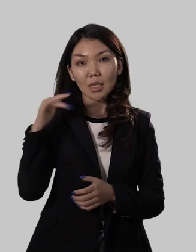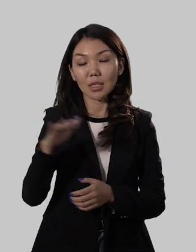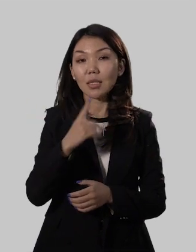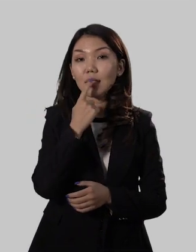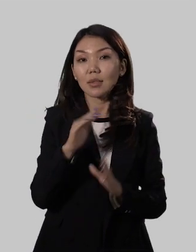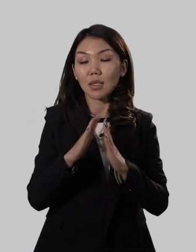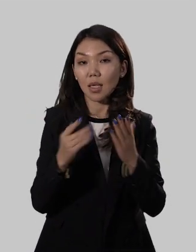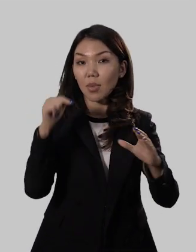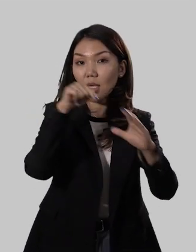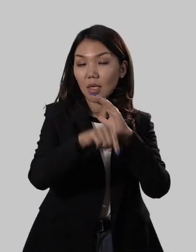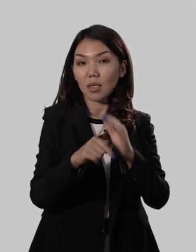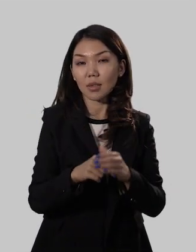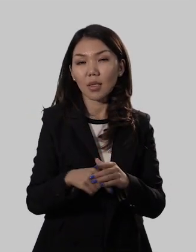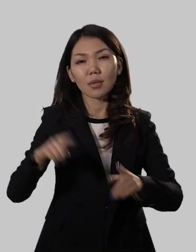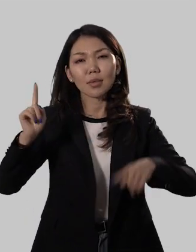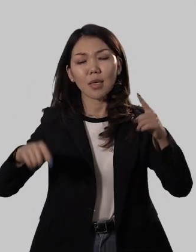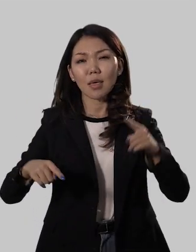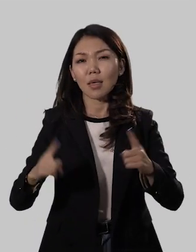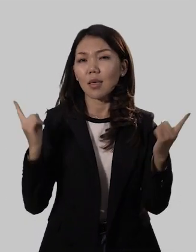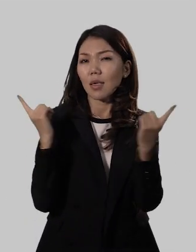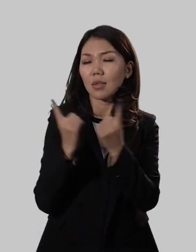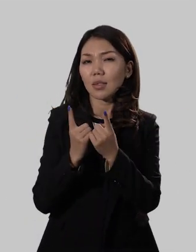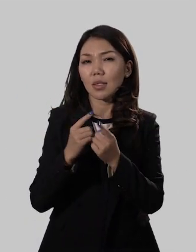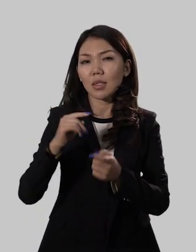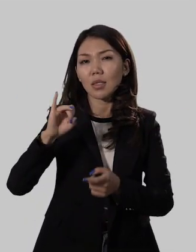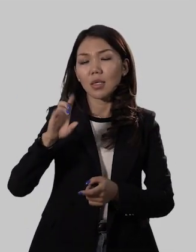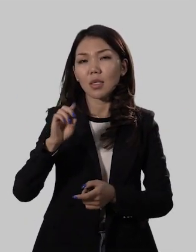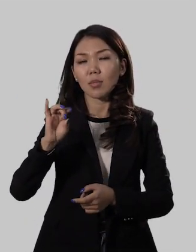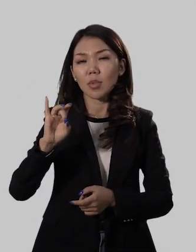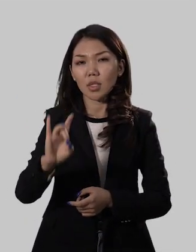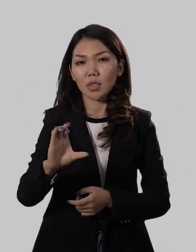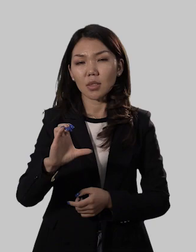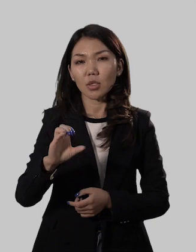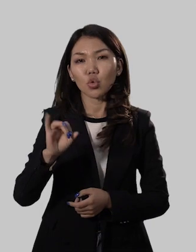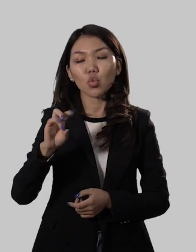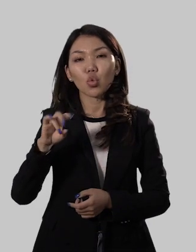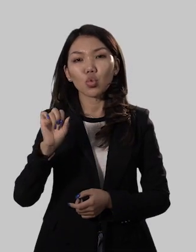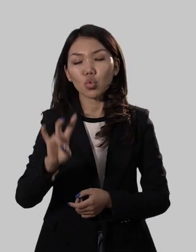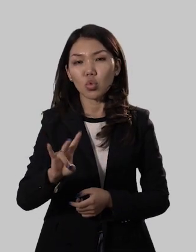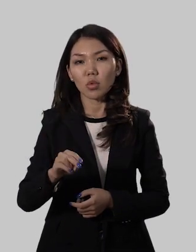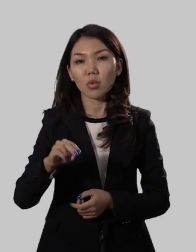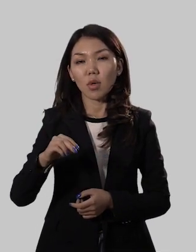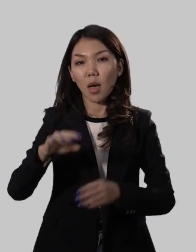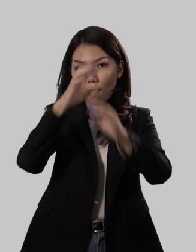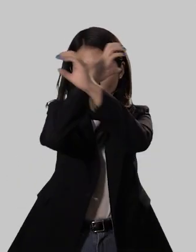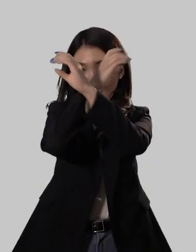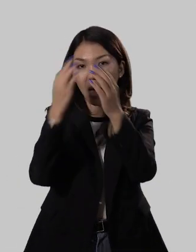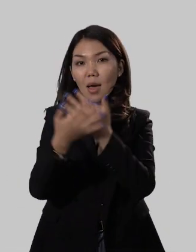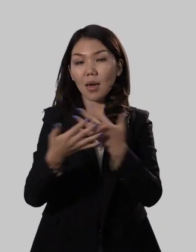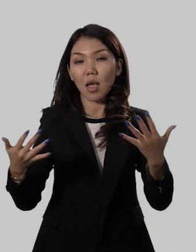Кыргызстандын кызыл китебине кирген сейрек кездешүүчү илбирс, сүлөөсүн,